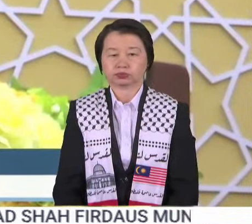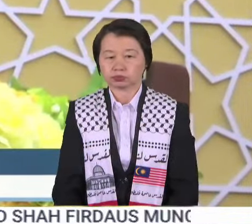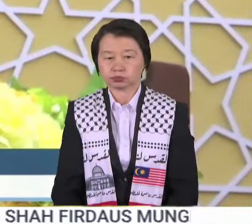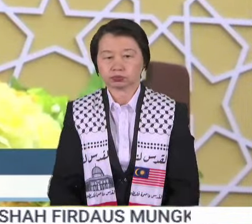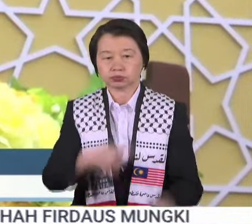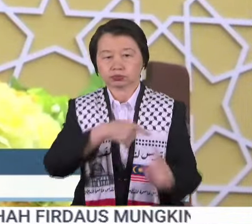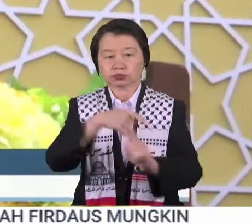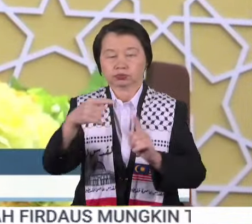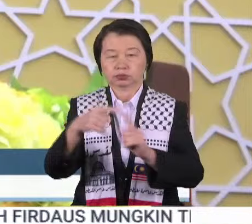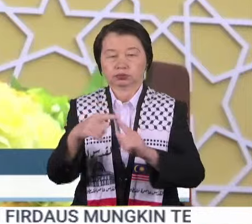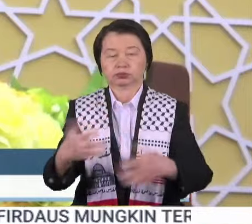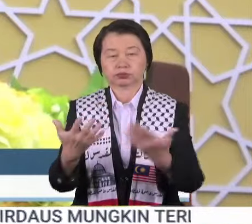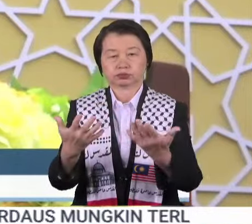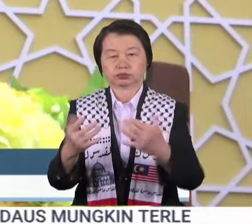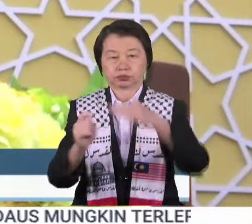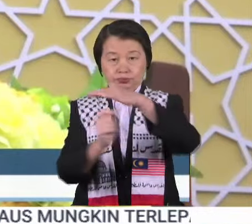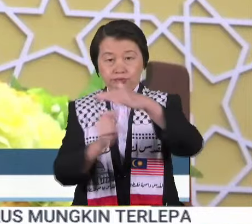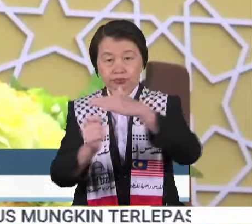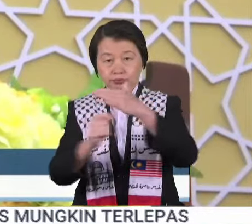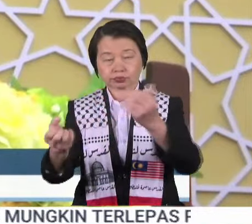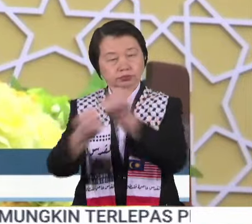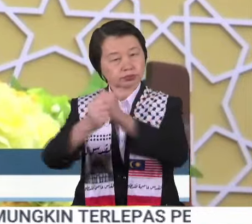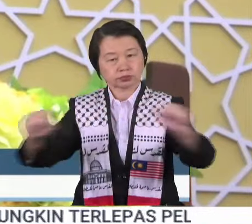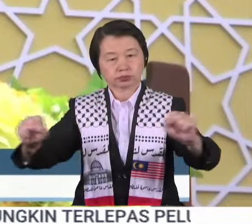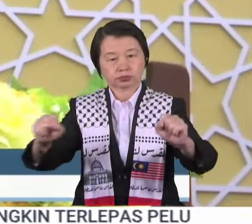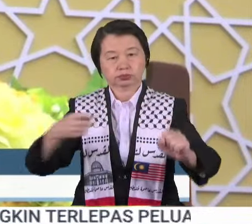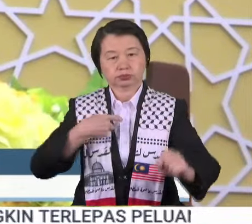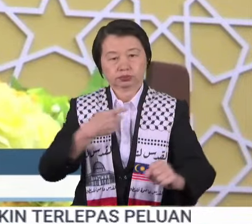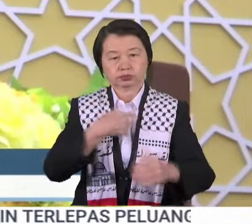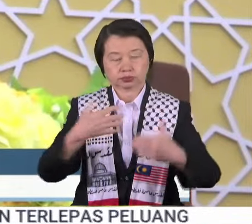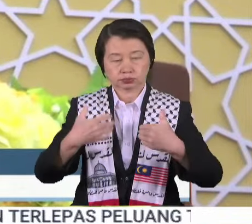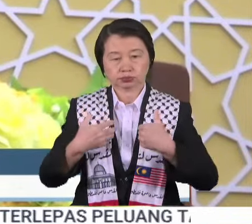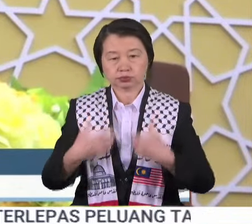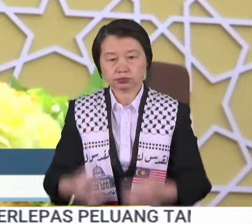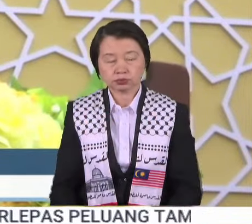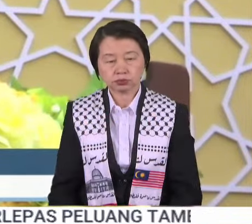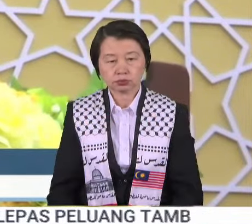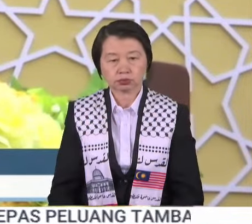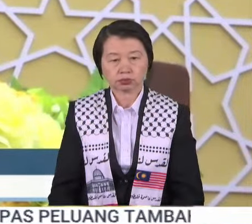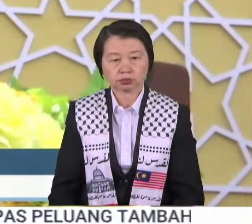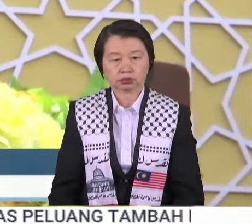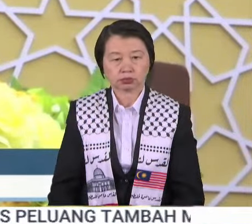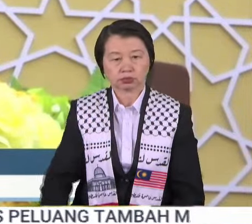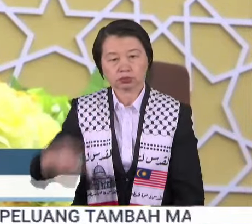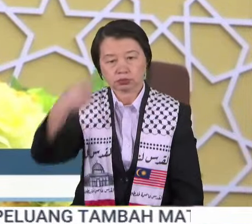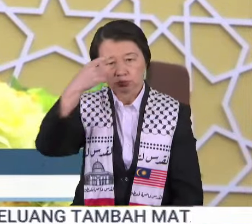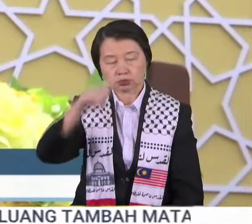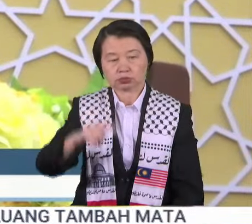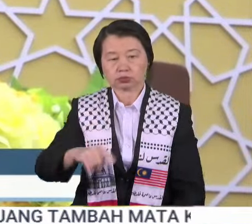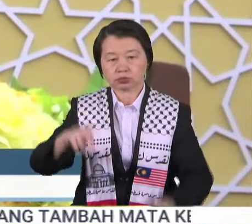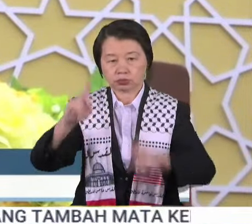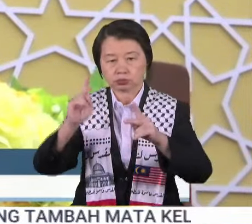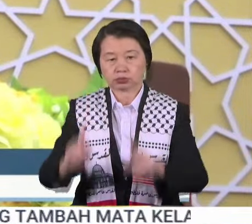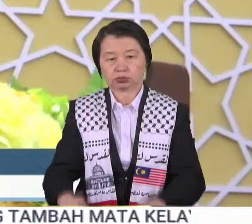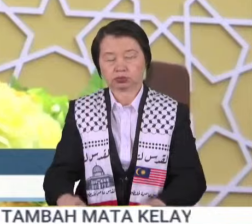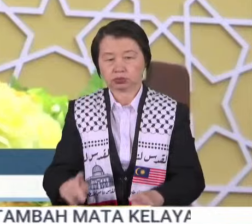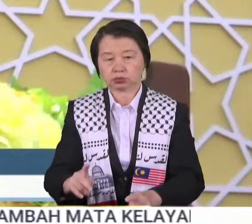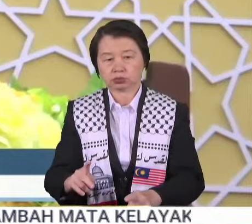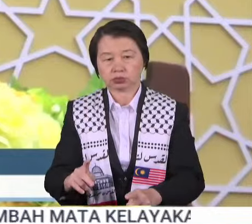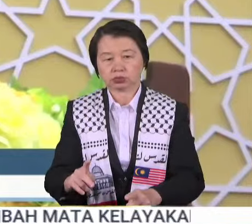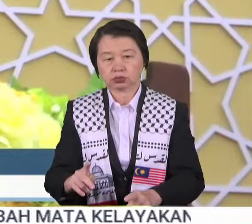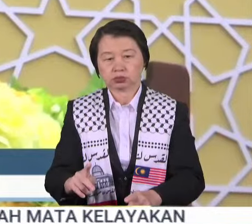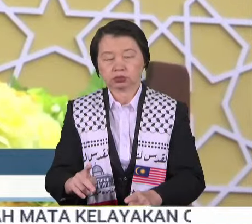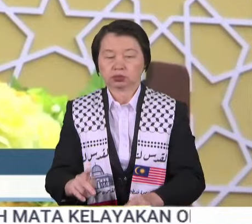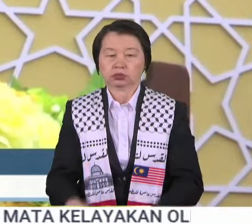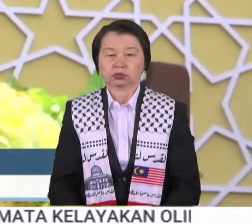siap denganwing Hari ini saya akan panggil mereka bersama dengan lembaga untuk melihat drawingun